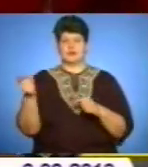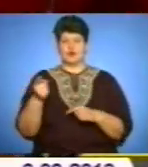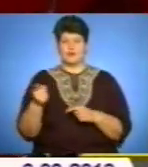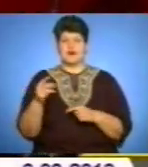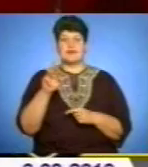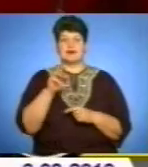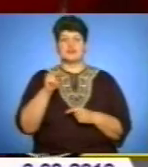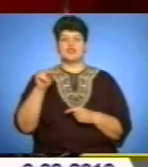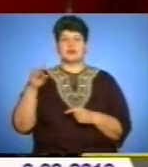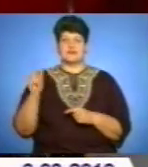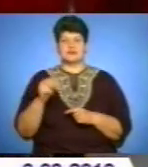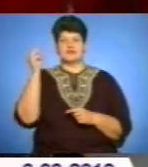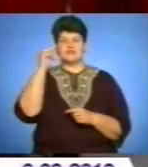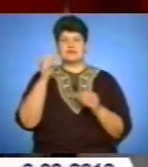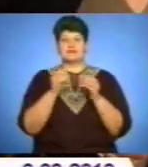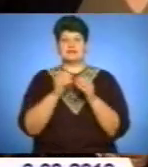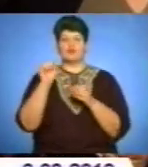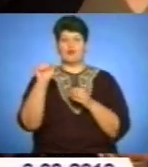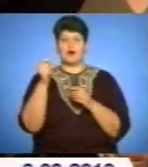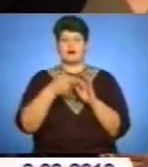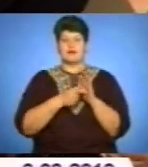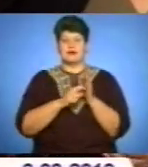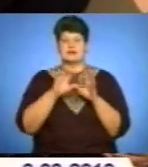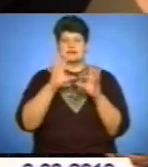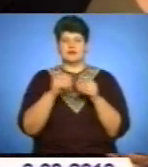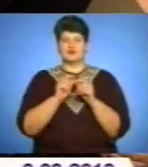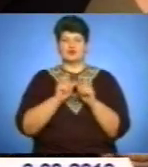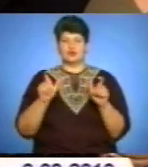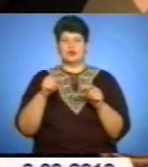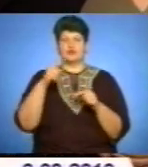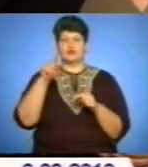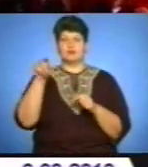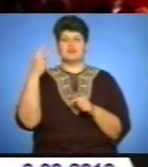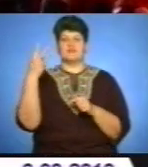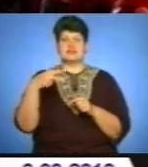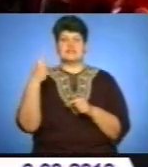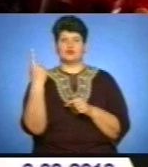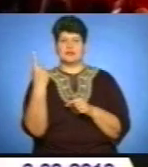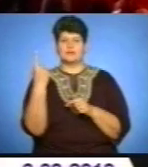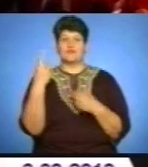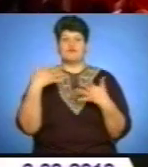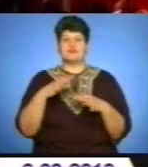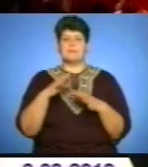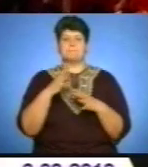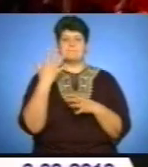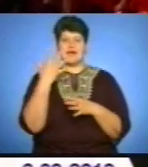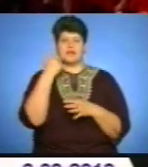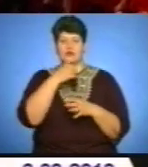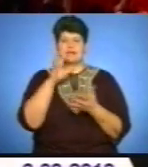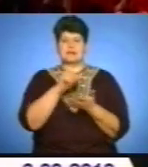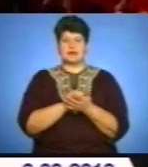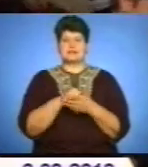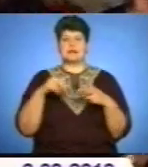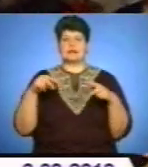Діана Чернявська навчається у 10 А-класі загальноосвітньої школи номер 21. Уже більше 5 років займається танцями.